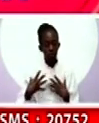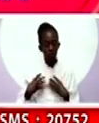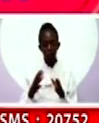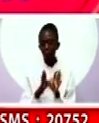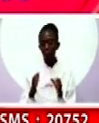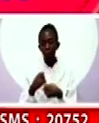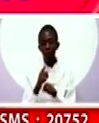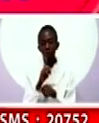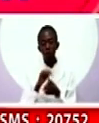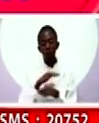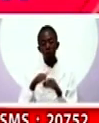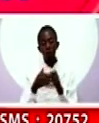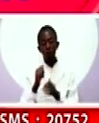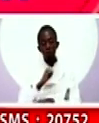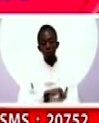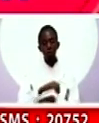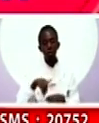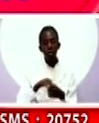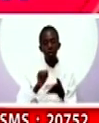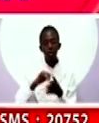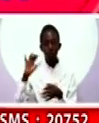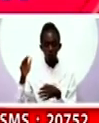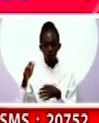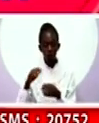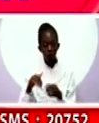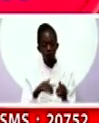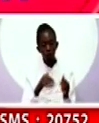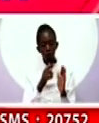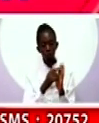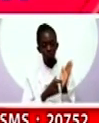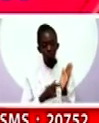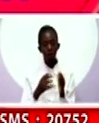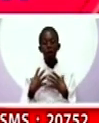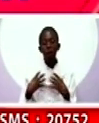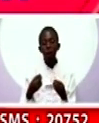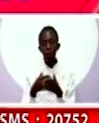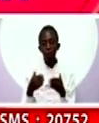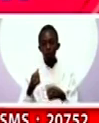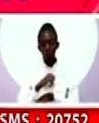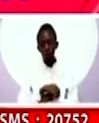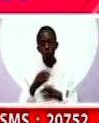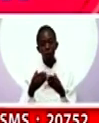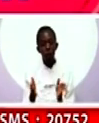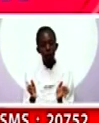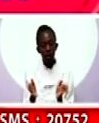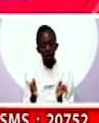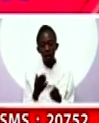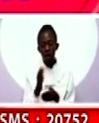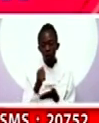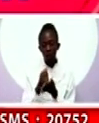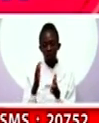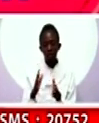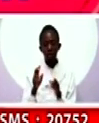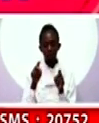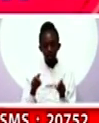kwamba shule zote katika kaunti hiyo zinatimiza masharti ya afya kabla ya shule kufunguliwa. Maafisa hao wametakiwa